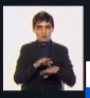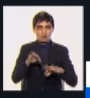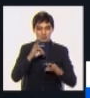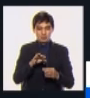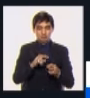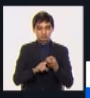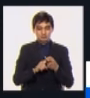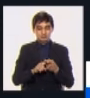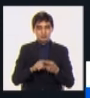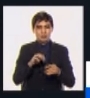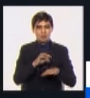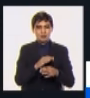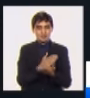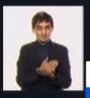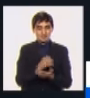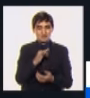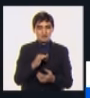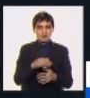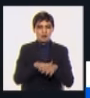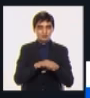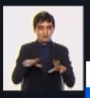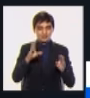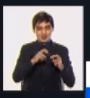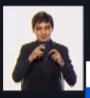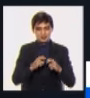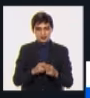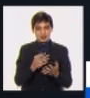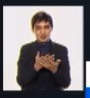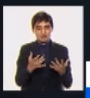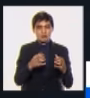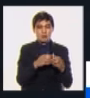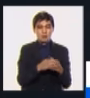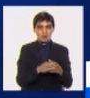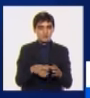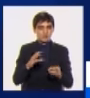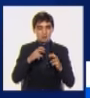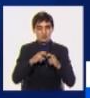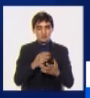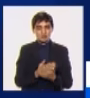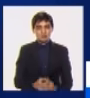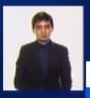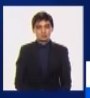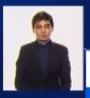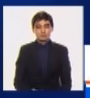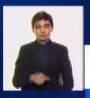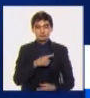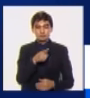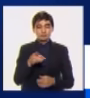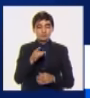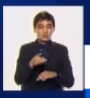конкретными коллективами сейчас массово тестируют сотрудников нескольких компаний в этих регионах